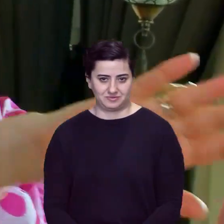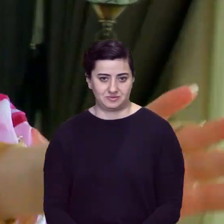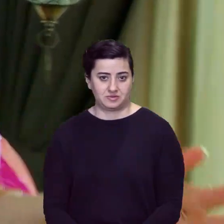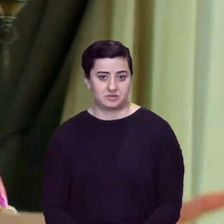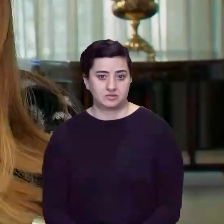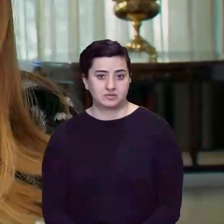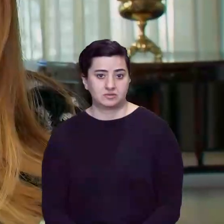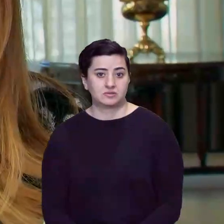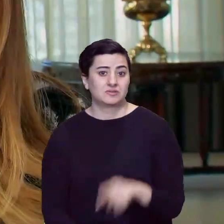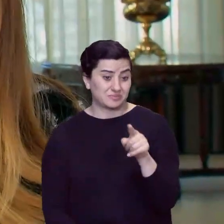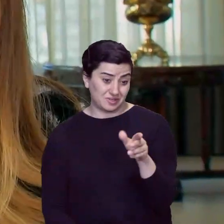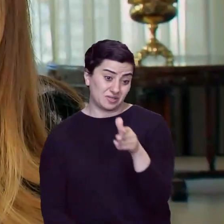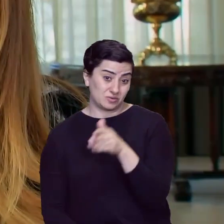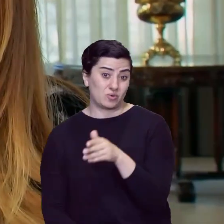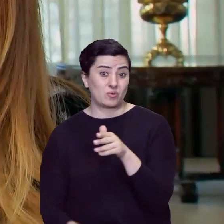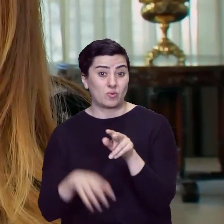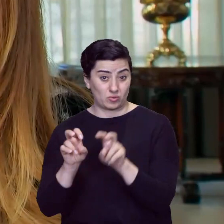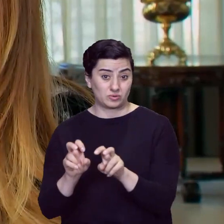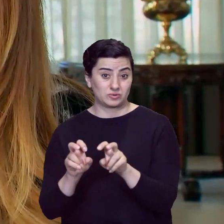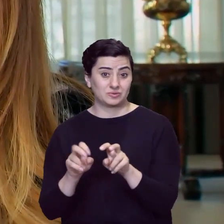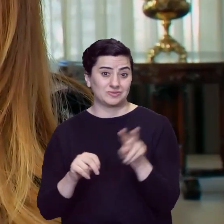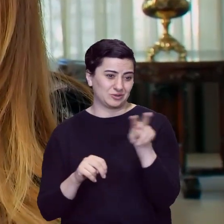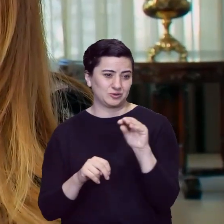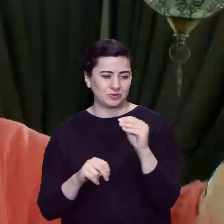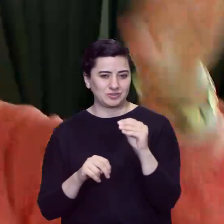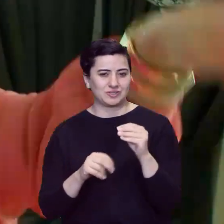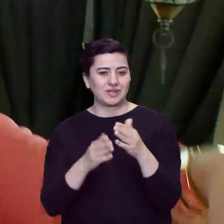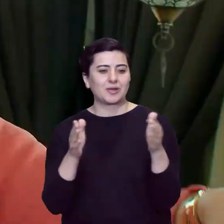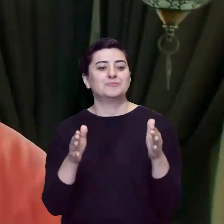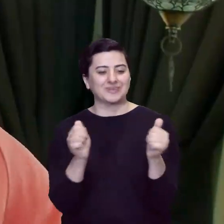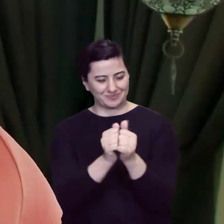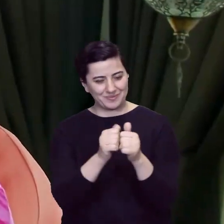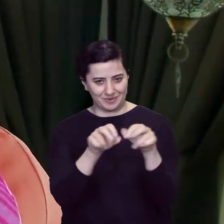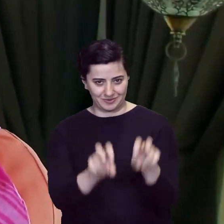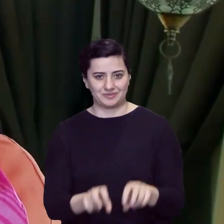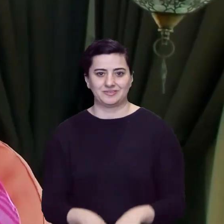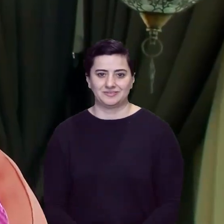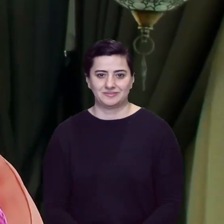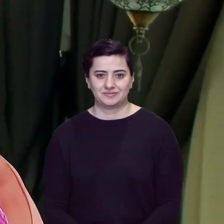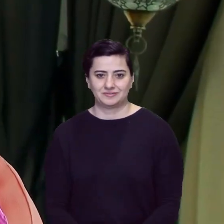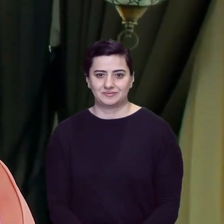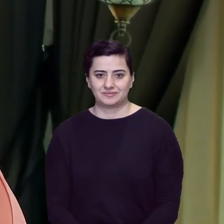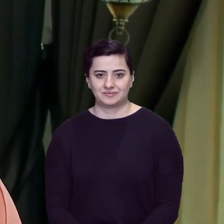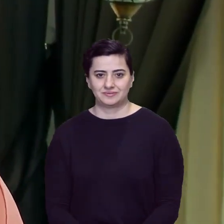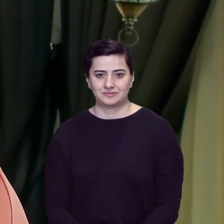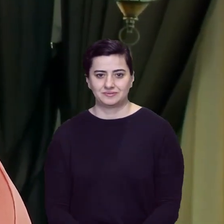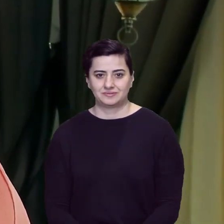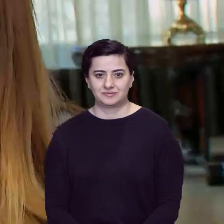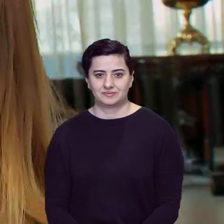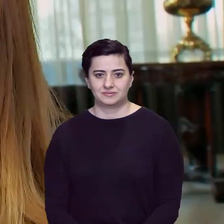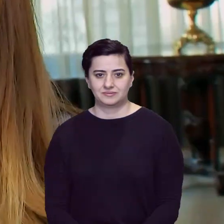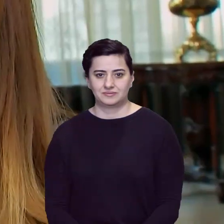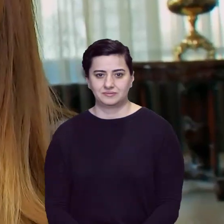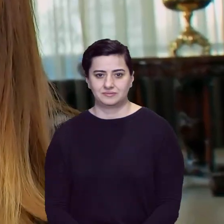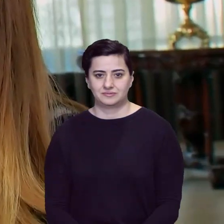çocukla, ay parçam sen şöyle geç otur da bizim çocukların arası açılmasın. Oturun oturun. Masada Alev'in iki yanındaki